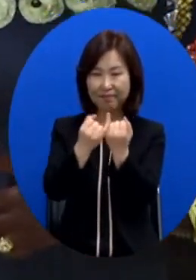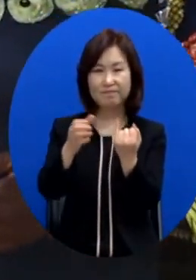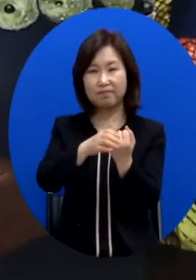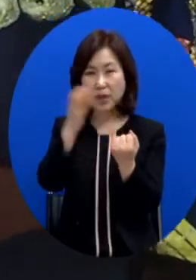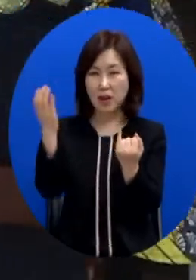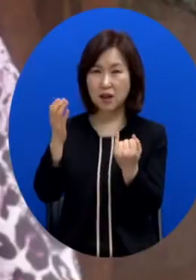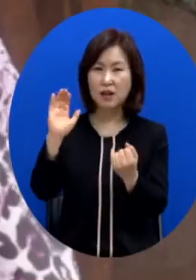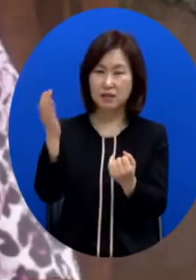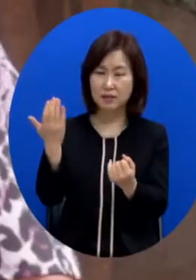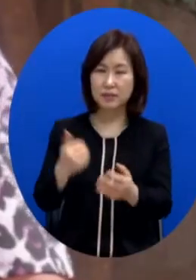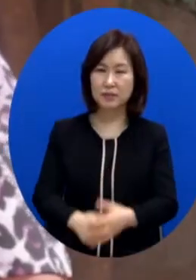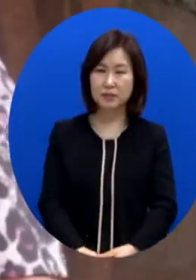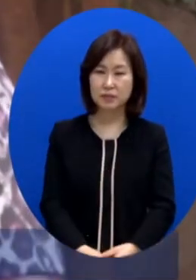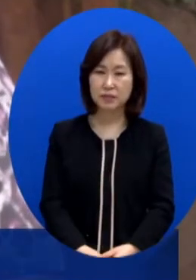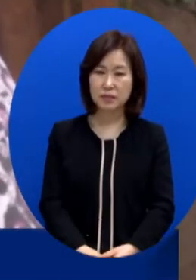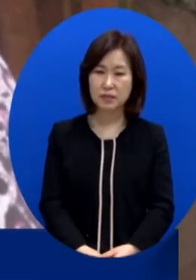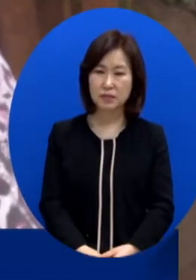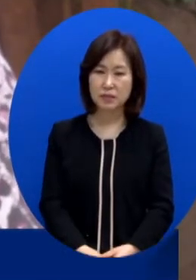풀려났습니다.